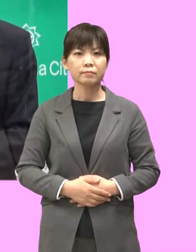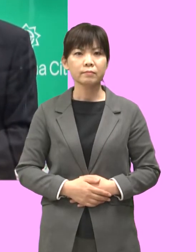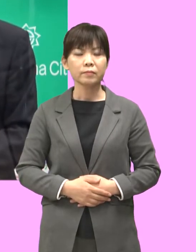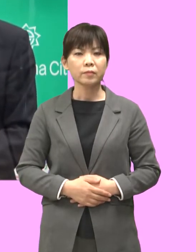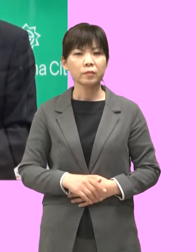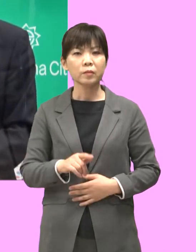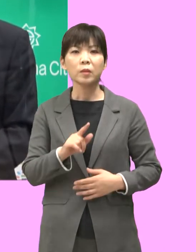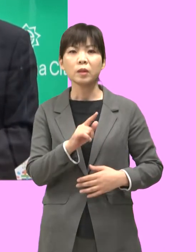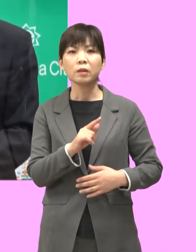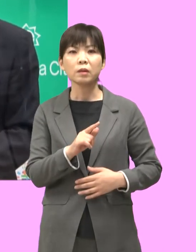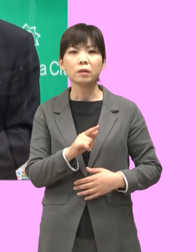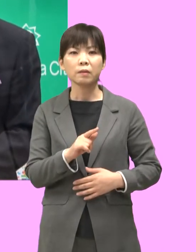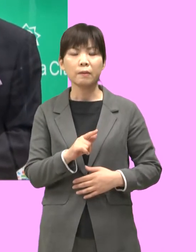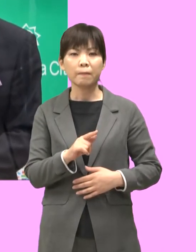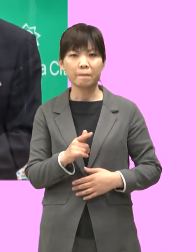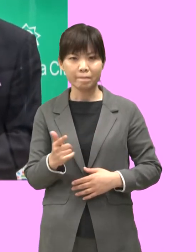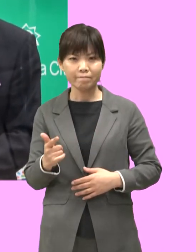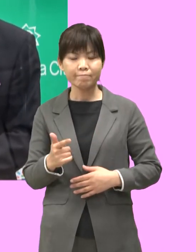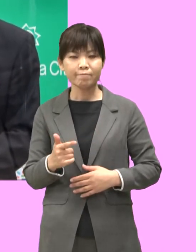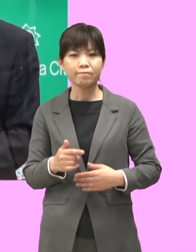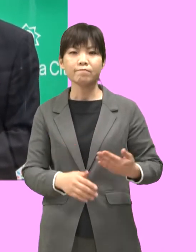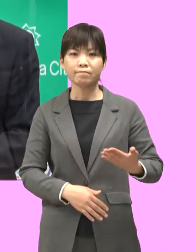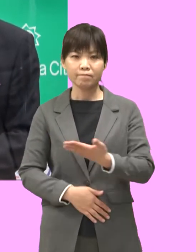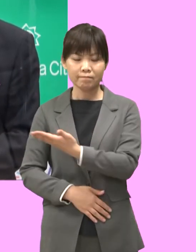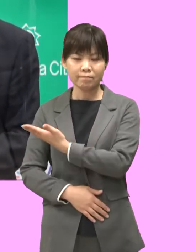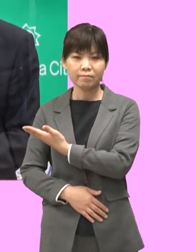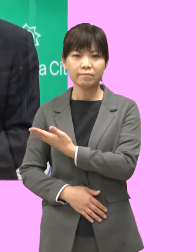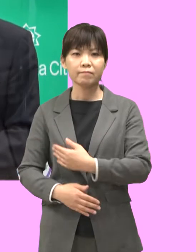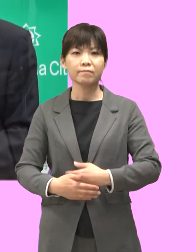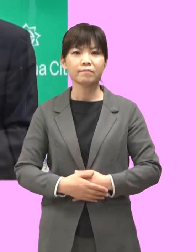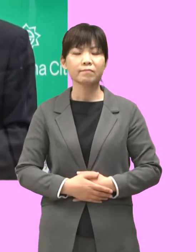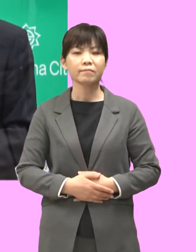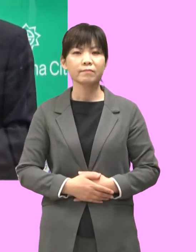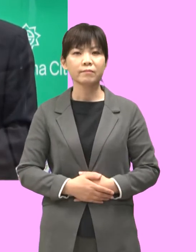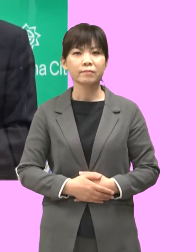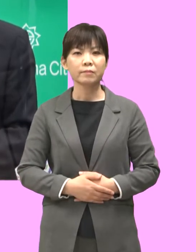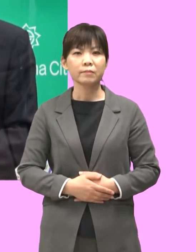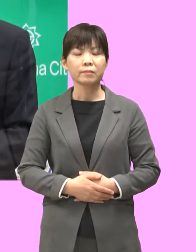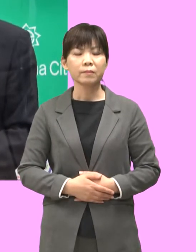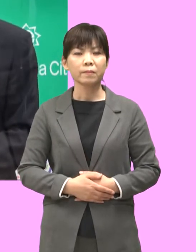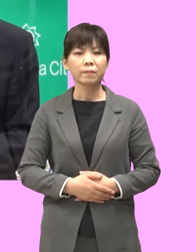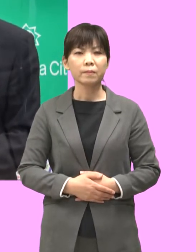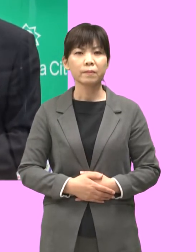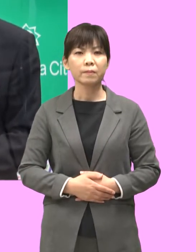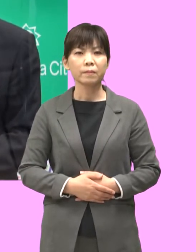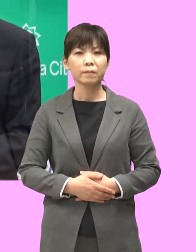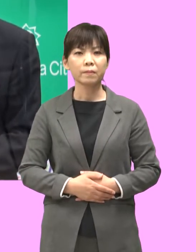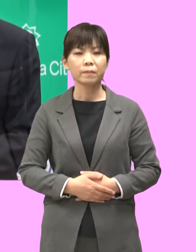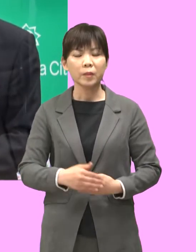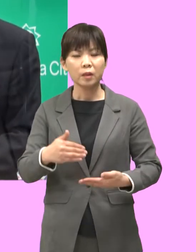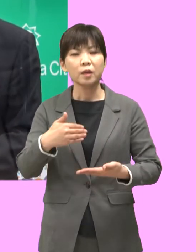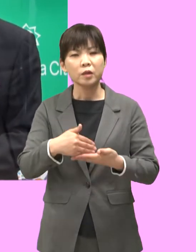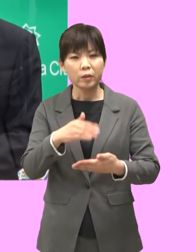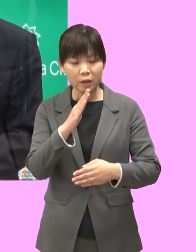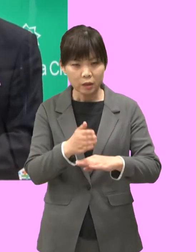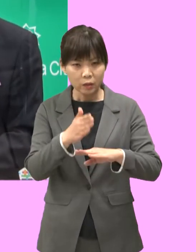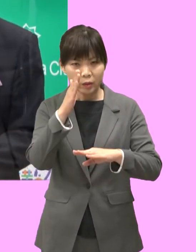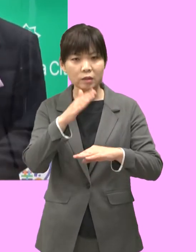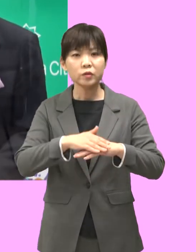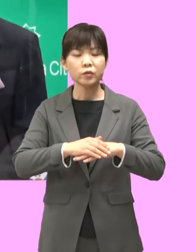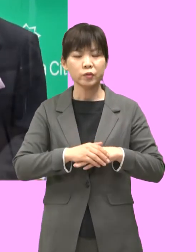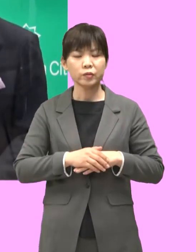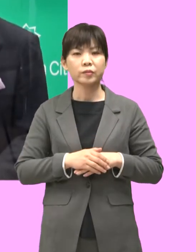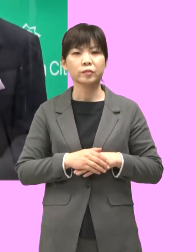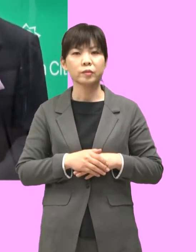他にございますか。はい、福島テレビさん。 福島テレビの小野田です。ご説明ありがとうございます。一番